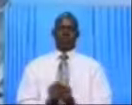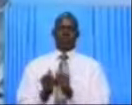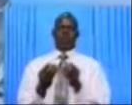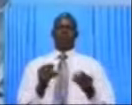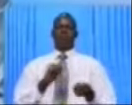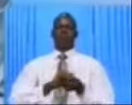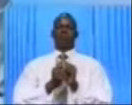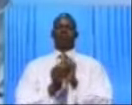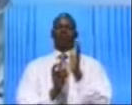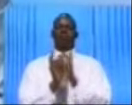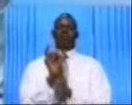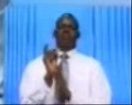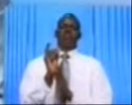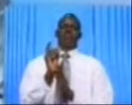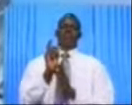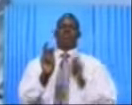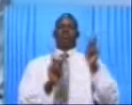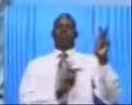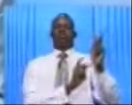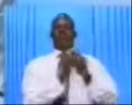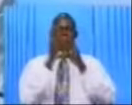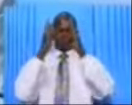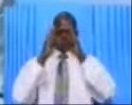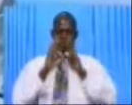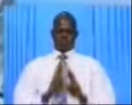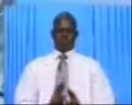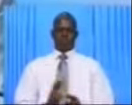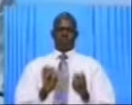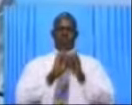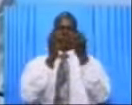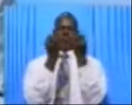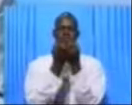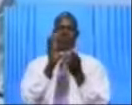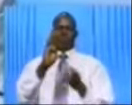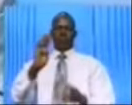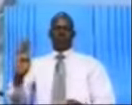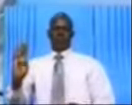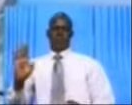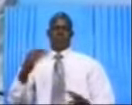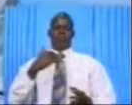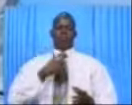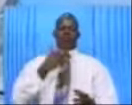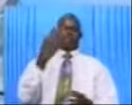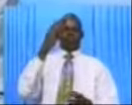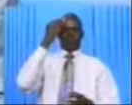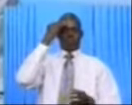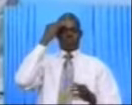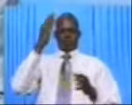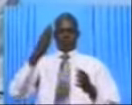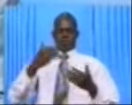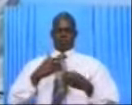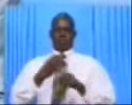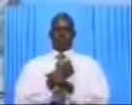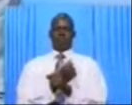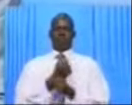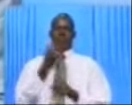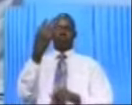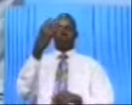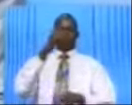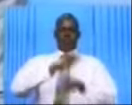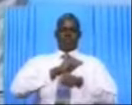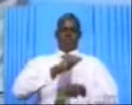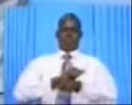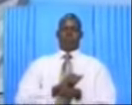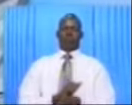problèmes de développement de leurs populations respectives. La délégation burkinabé, qui comprend 5 ministres, a eu une séance de travail avec la partie